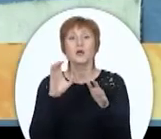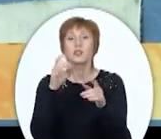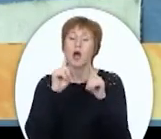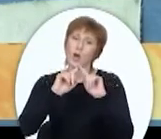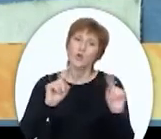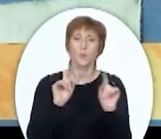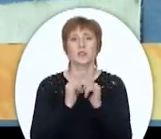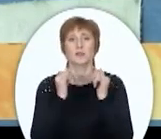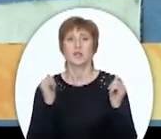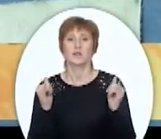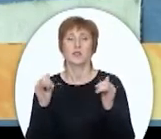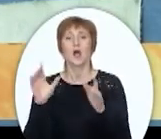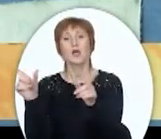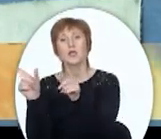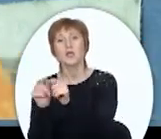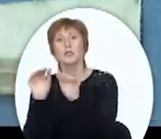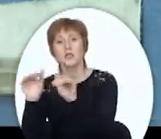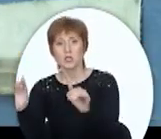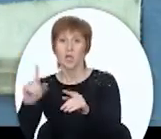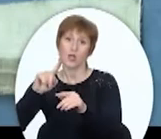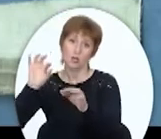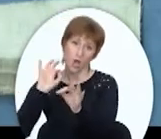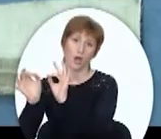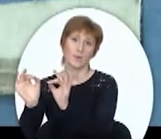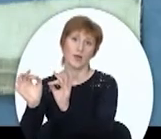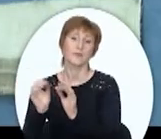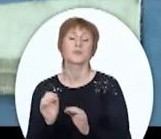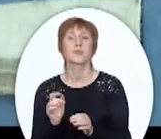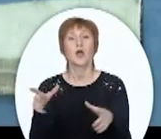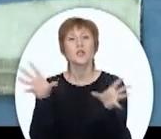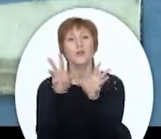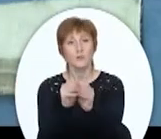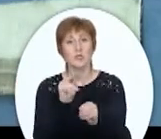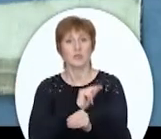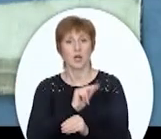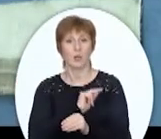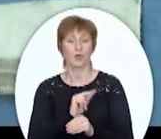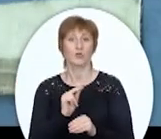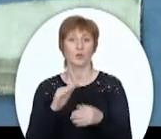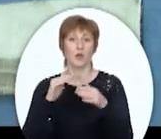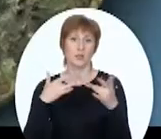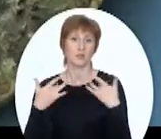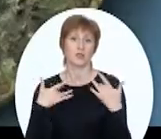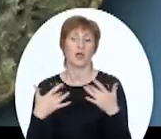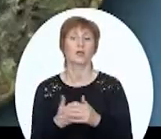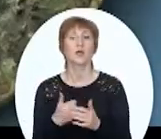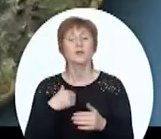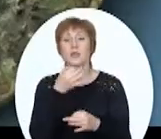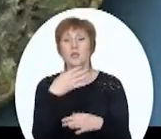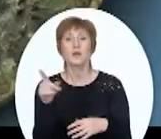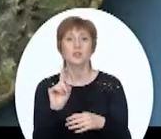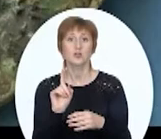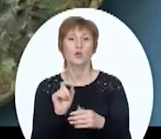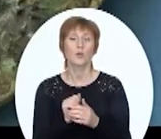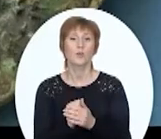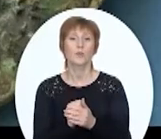с особенностями развития, и детей, так называемых, норма. И они вместе работают на спектакле. Мне нравится то,